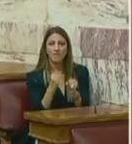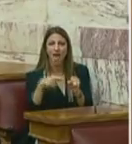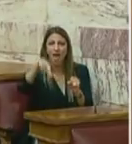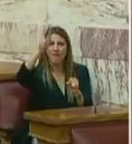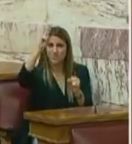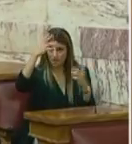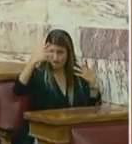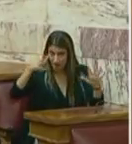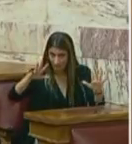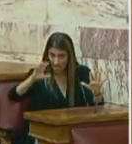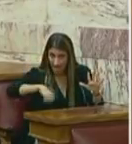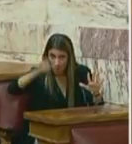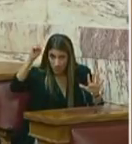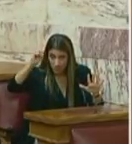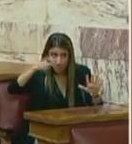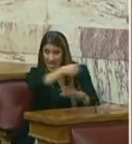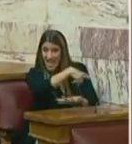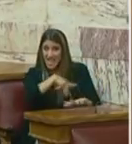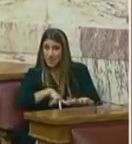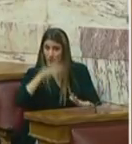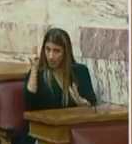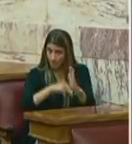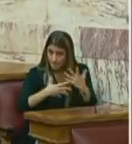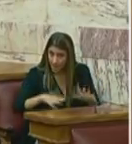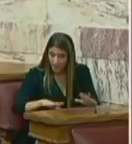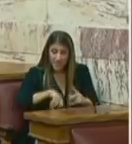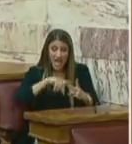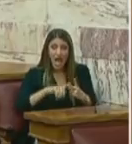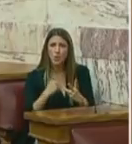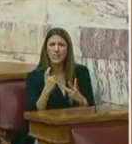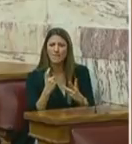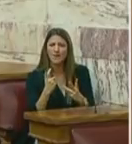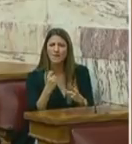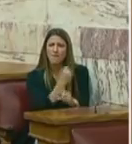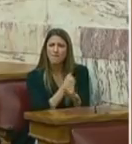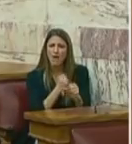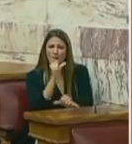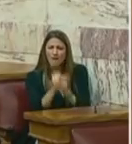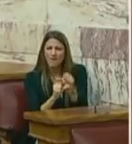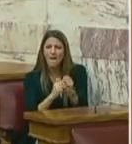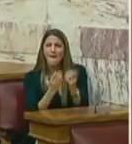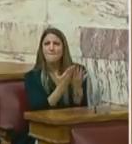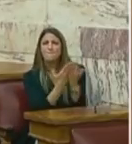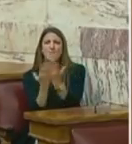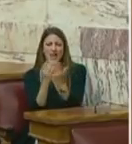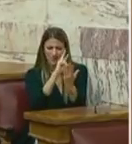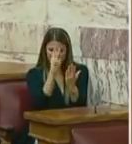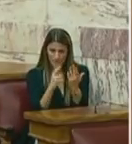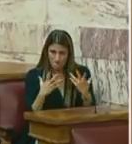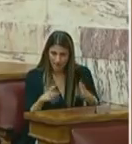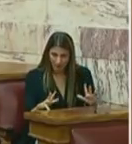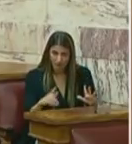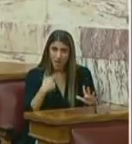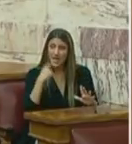Παρακολουθούσανε ή όχι την εξέλιξη των τιμολογήσεων, τη σύνταξη των μελετών που κατέτειναν στην δίθεν